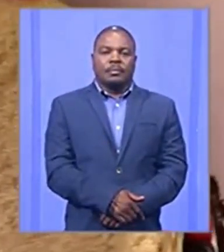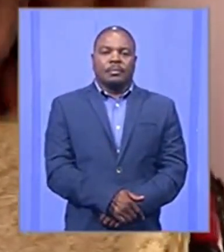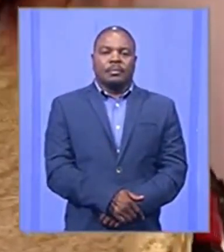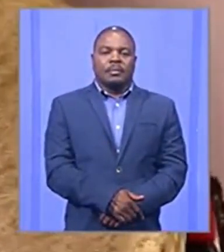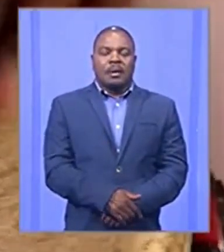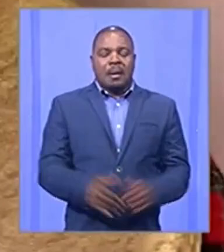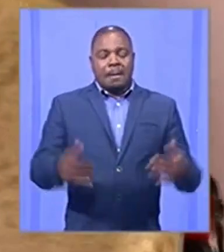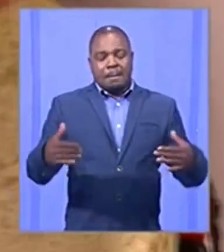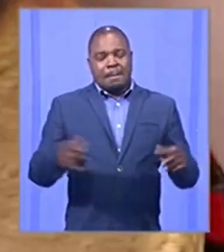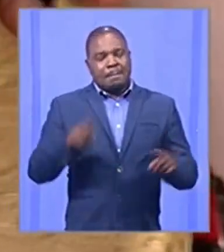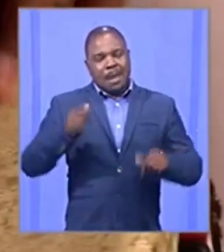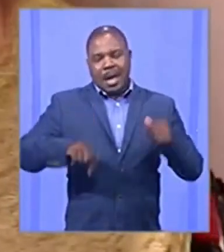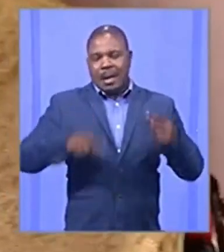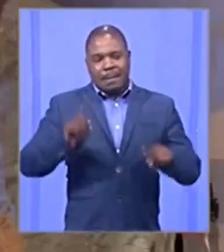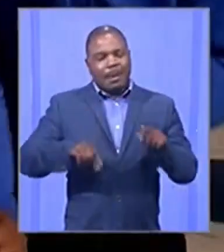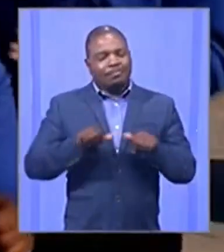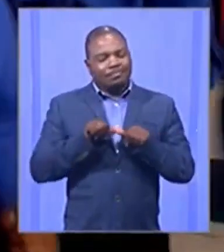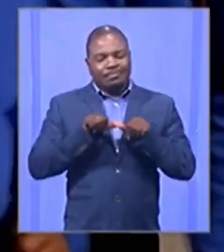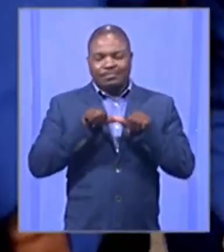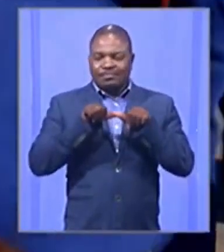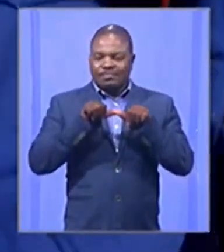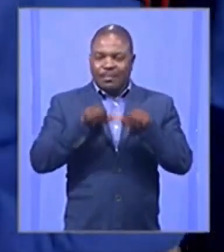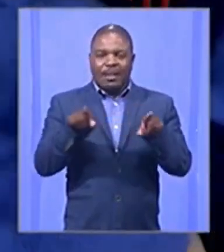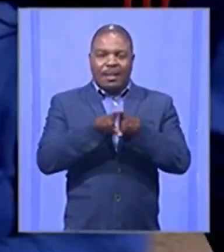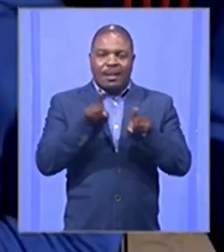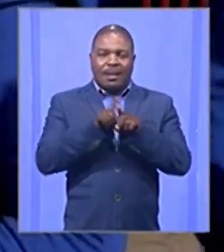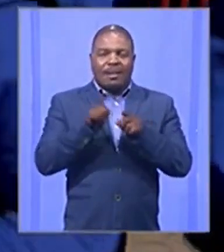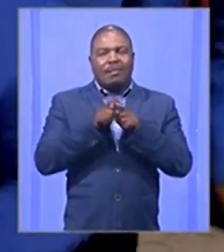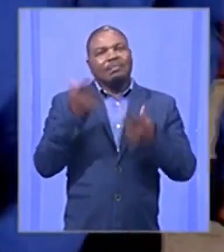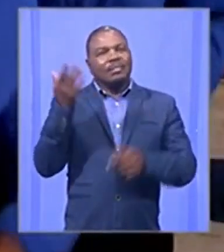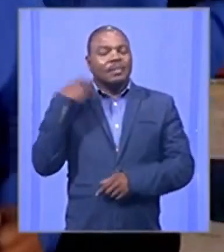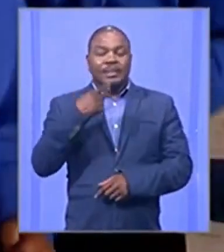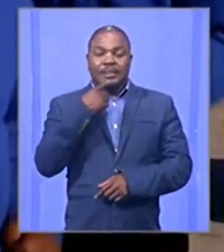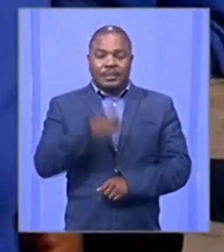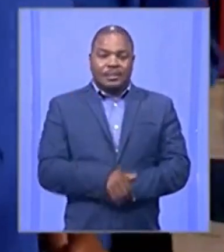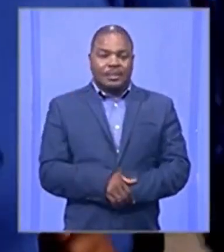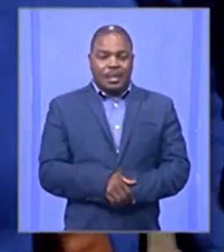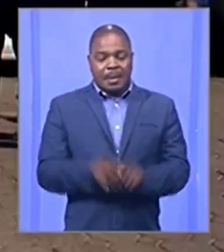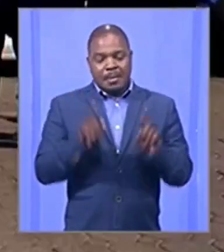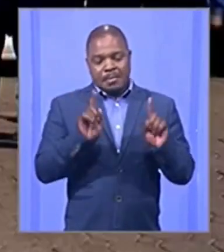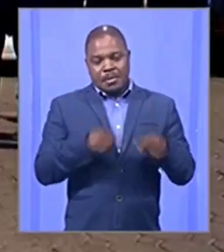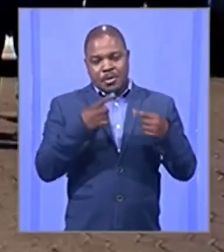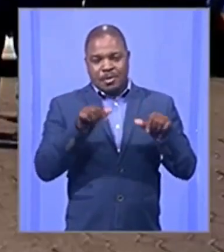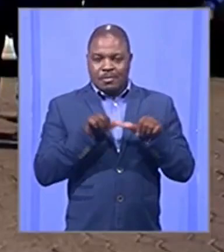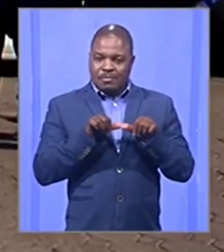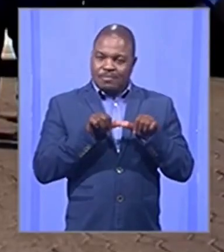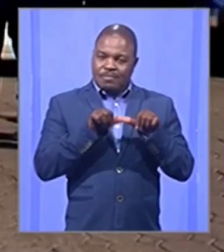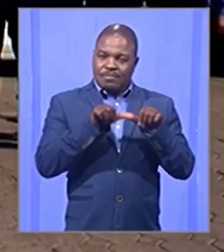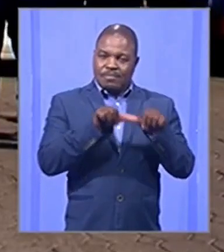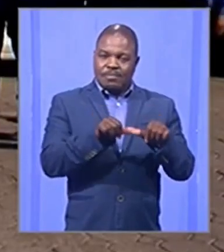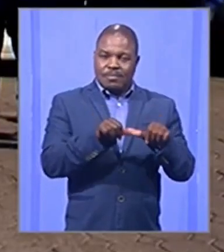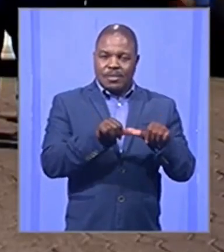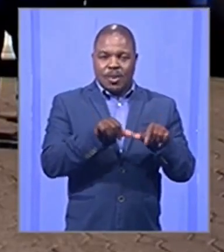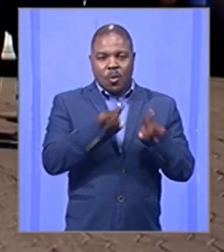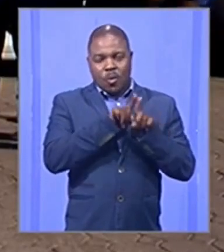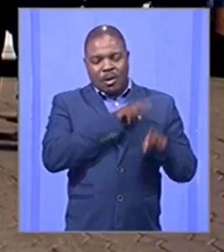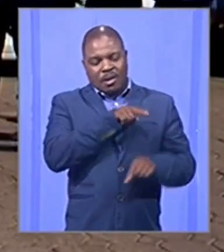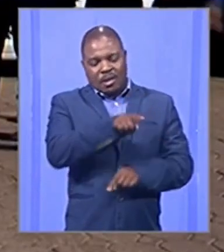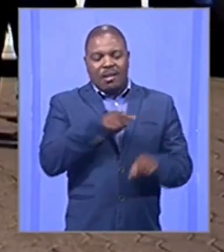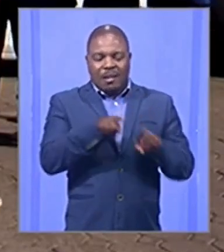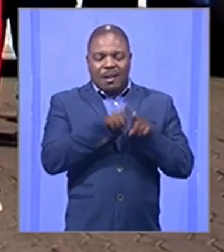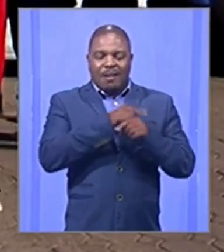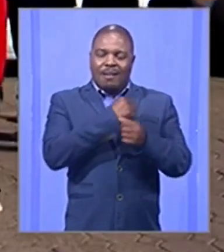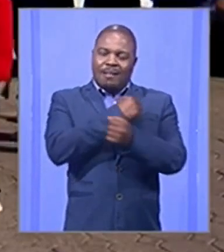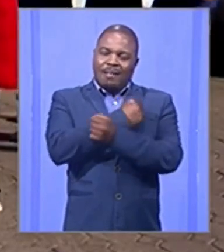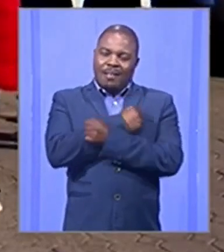Moropa o ne o ntse o roropa jaaka puo ya maloba e tlhalosa mmino a o tswelele fa e le gore ke puo ya lerato.